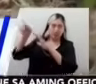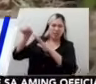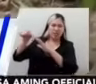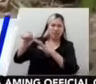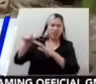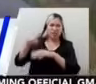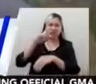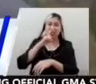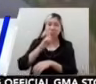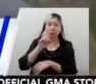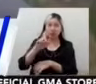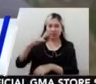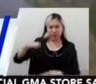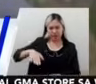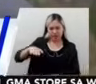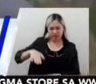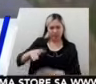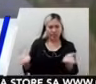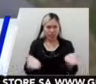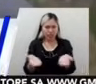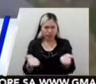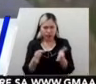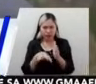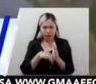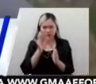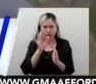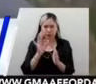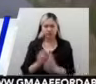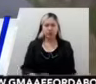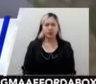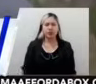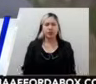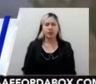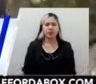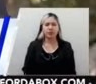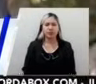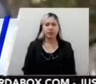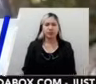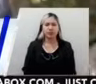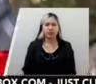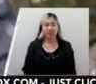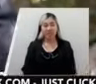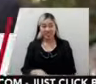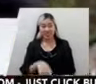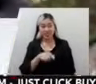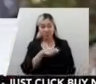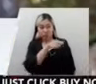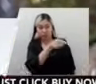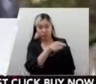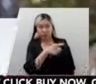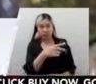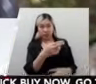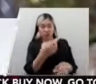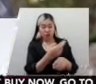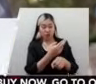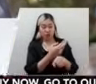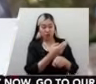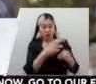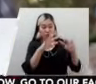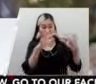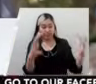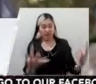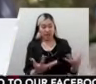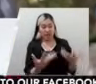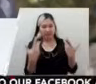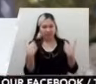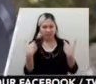natin natagpuan. Nung natanggal ninyo, yung part ng bato na yon, may amoy. Yung amoy naman nung kanina, yung kaya, pero hindi natin ma-determine